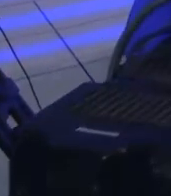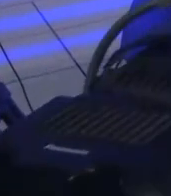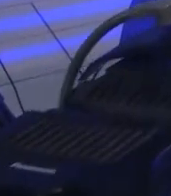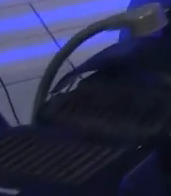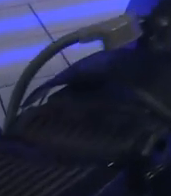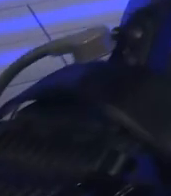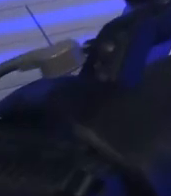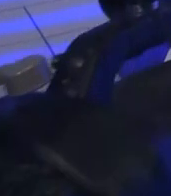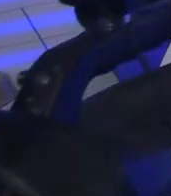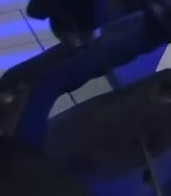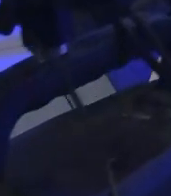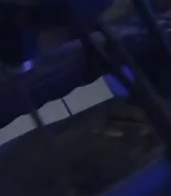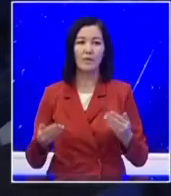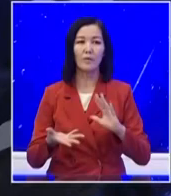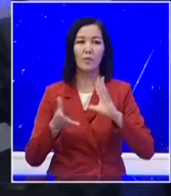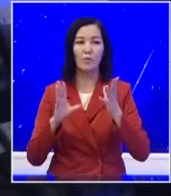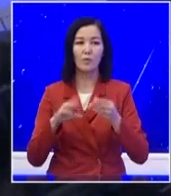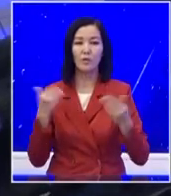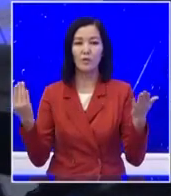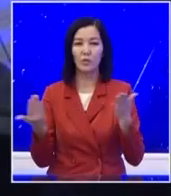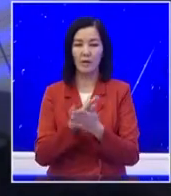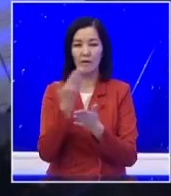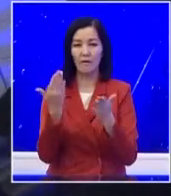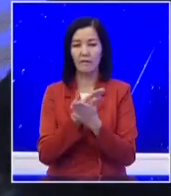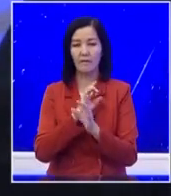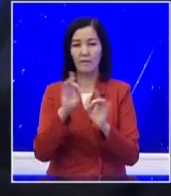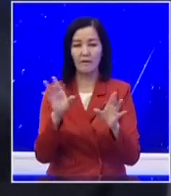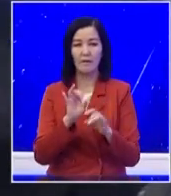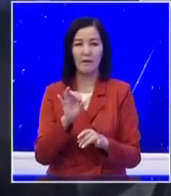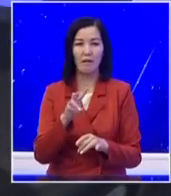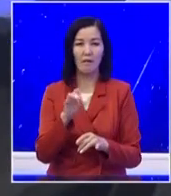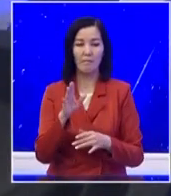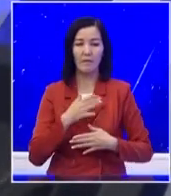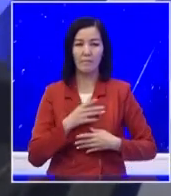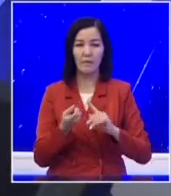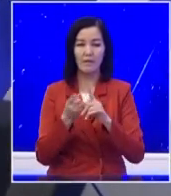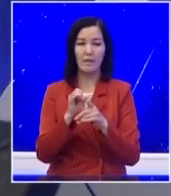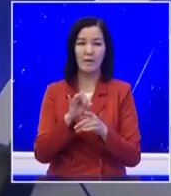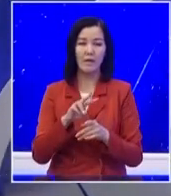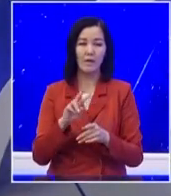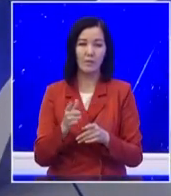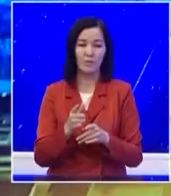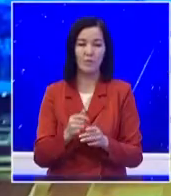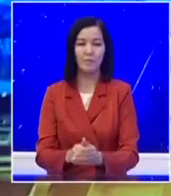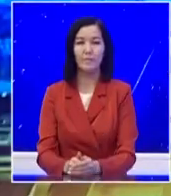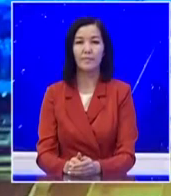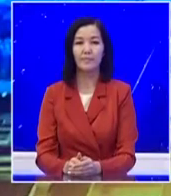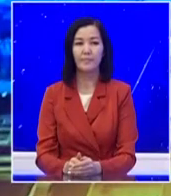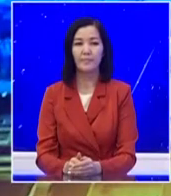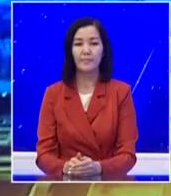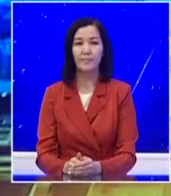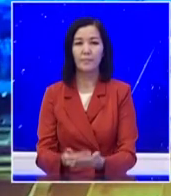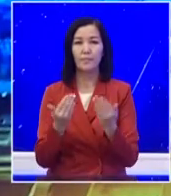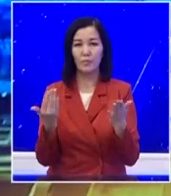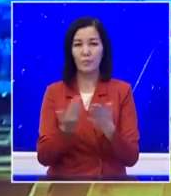Ассаламу алейкум, қадірменді көрермен, тікелей эфирде қорытынды жаңалық, студияда Алмат Хамид, сурда аудармада Айгүл Жұмашқызы.